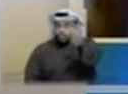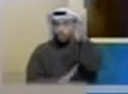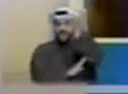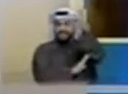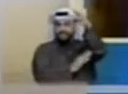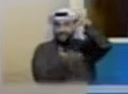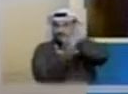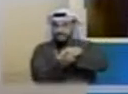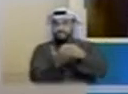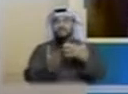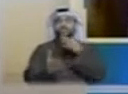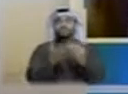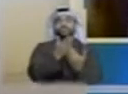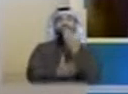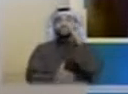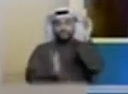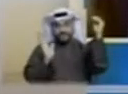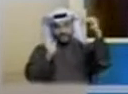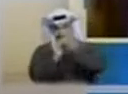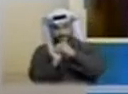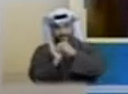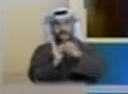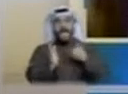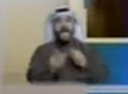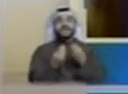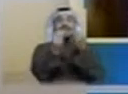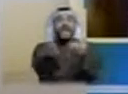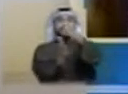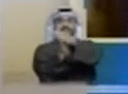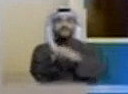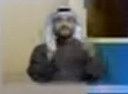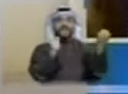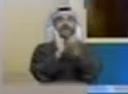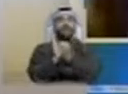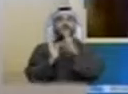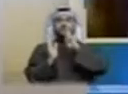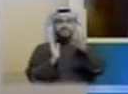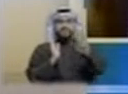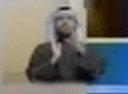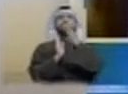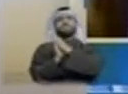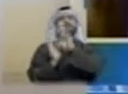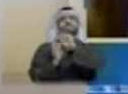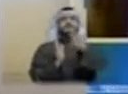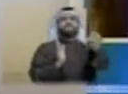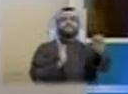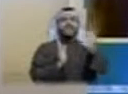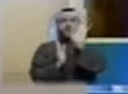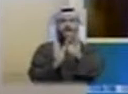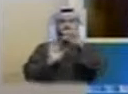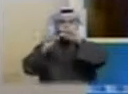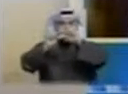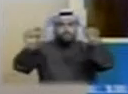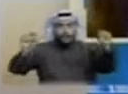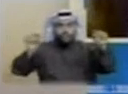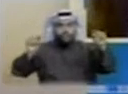بلدك وتجدد الجواز، ومن ثم نعطيك الإقامة بما يتناسب مع صلاحية الجواز. هذا الموضوع